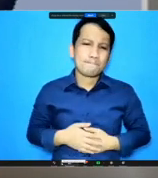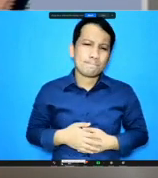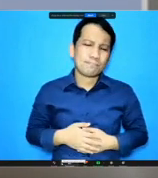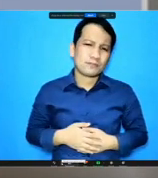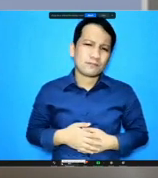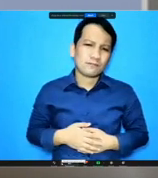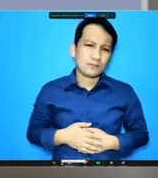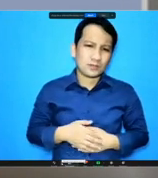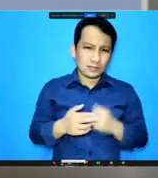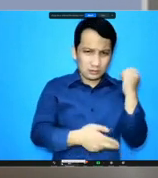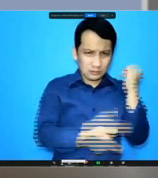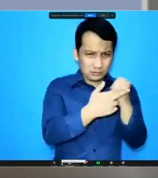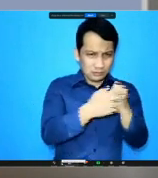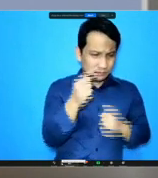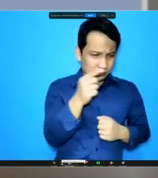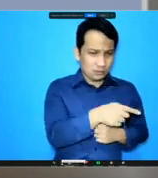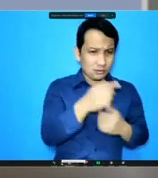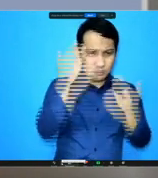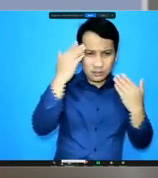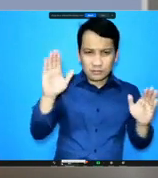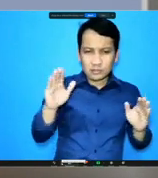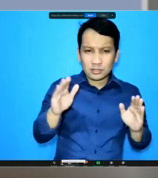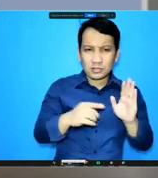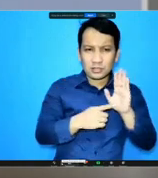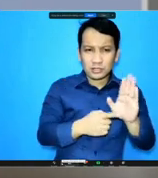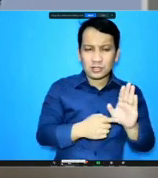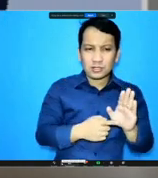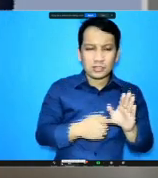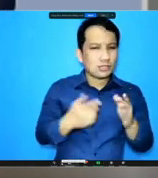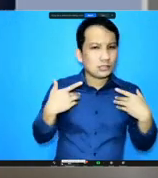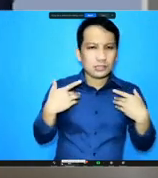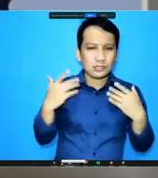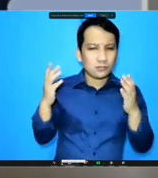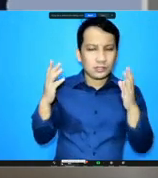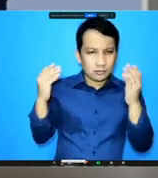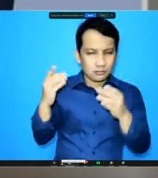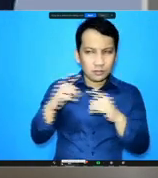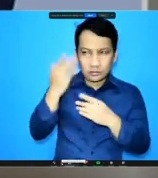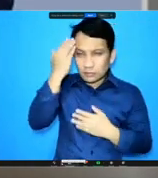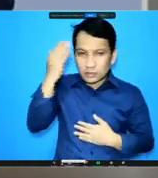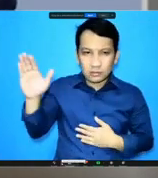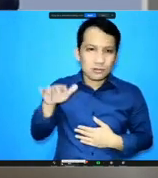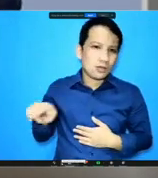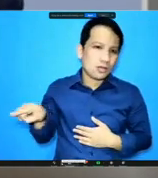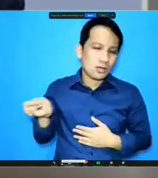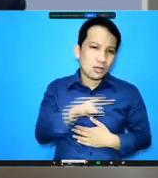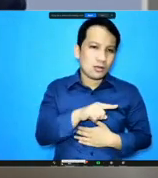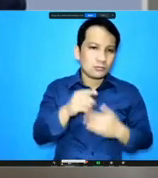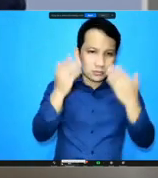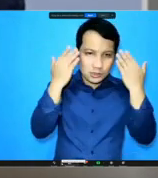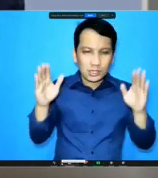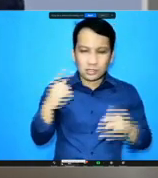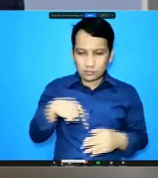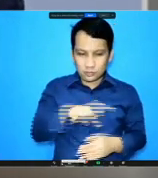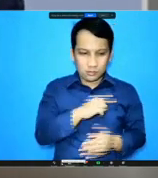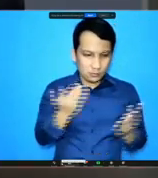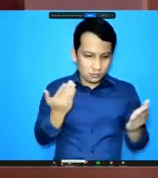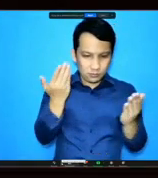lunch. Pero hindi po kami nag-usap na gano'n. Hindi ko po alam na doon niya po ako dadali sa